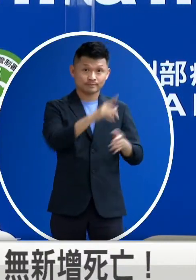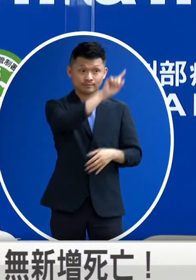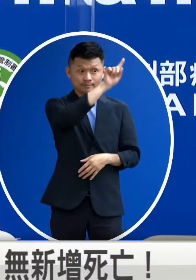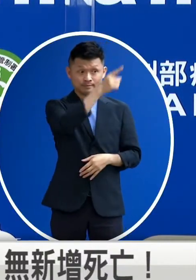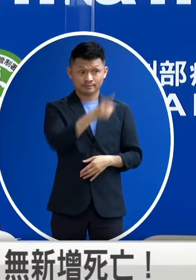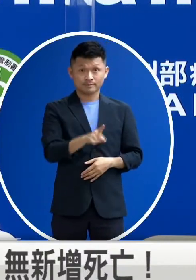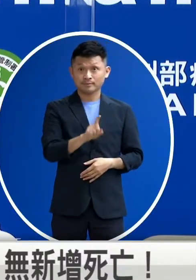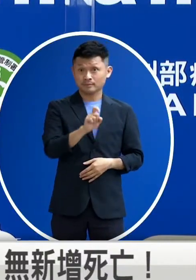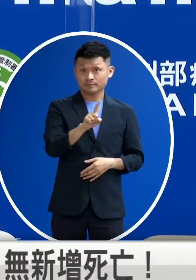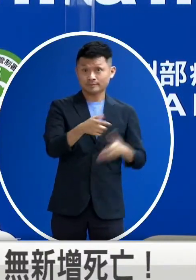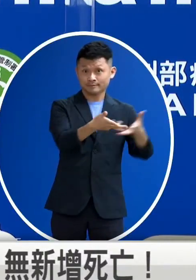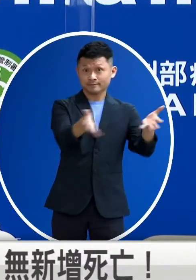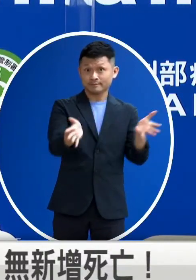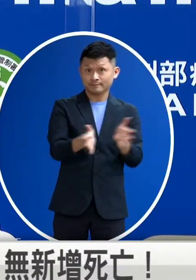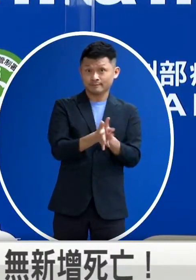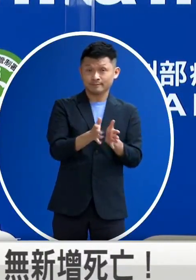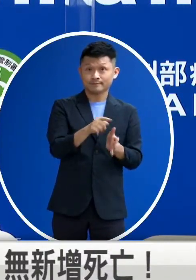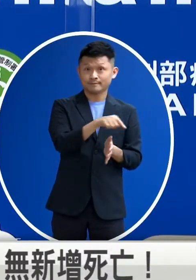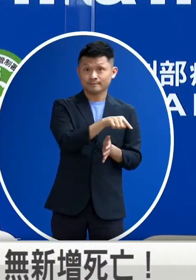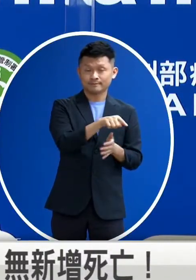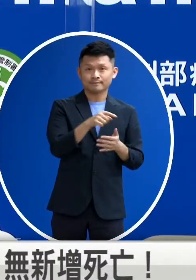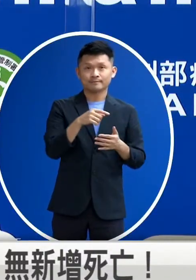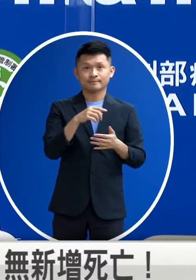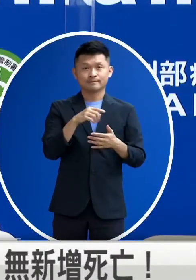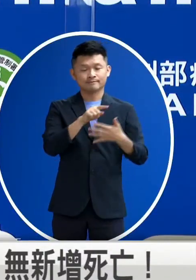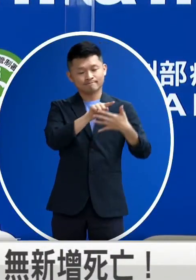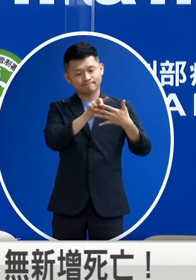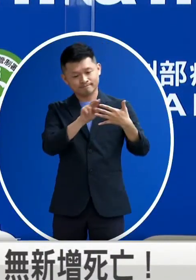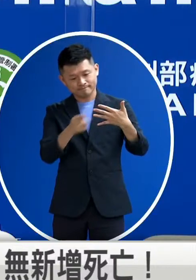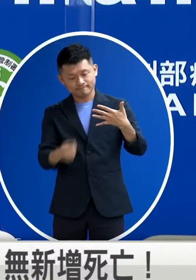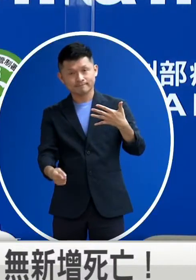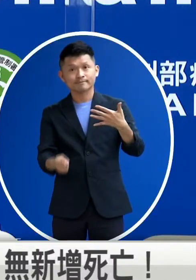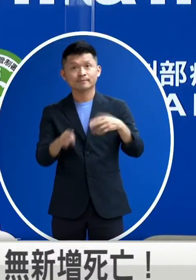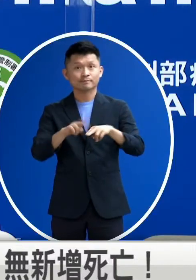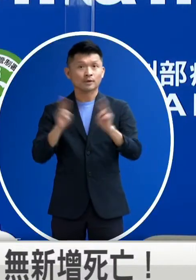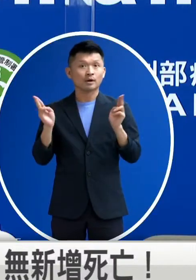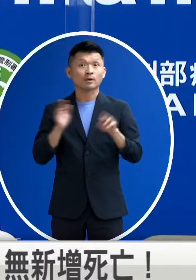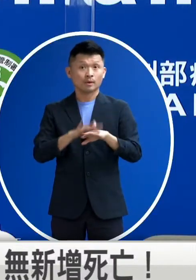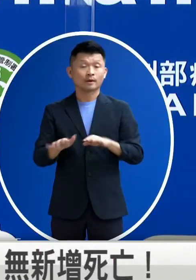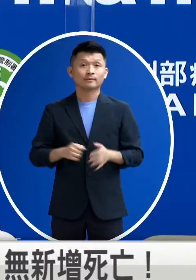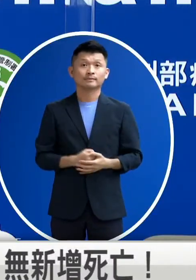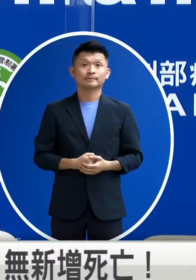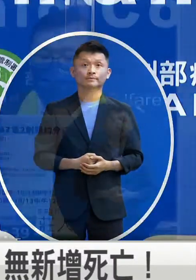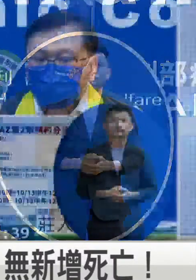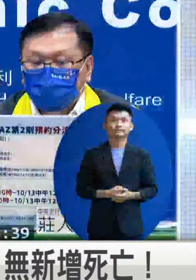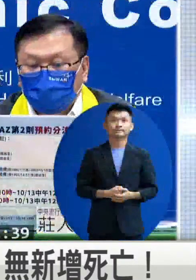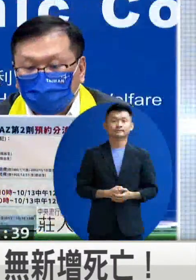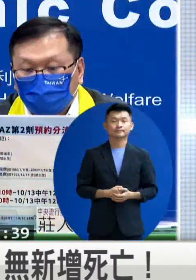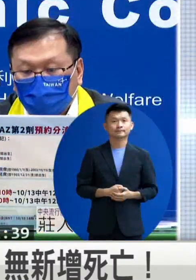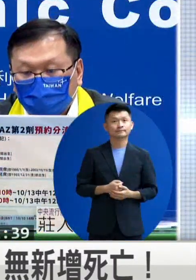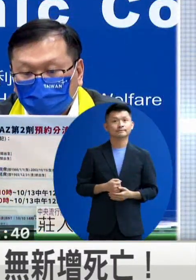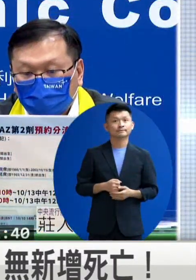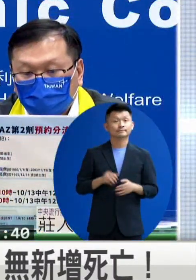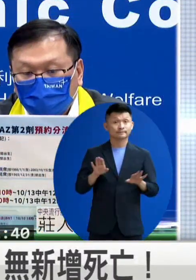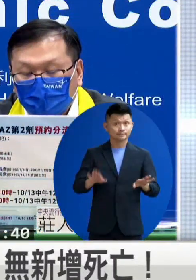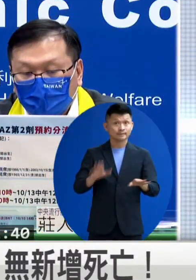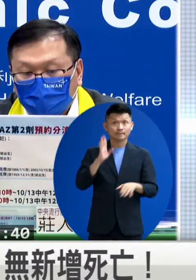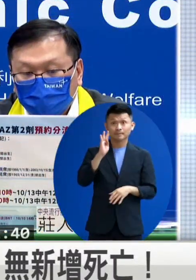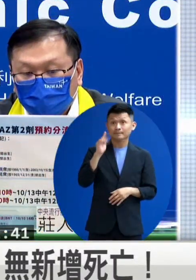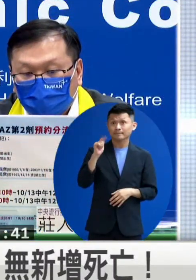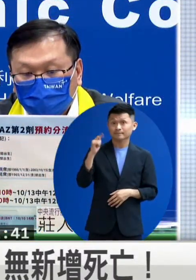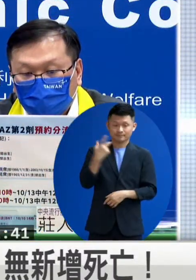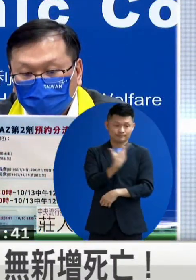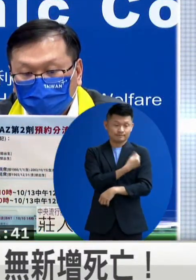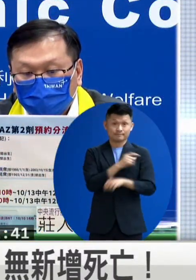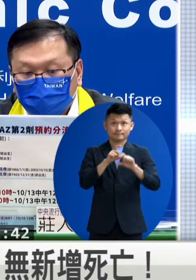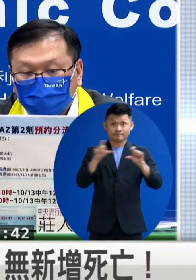的对象再持续往下了哈。那也就是说，目前我们 BNT